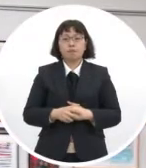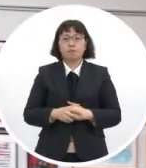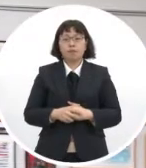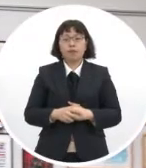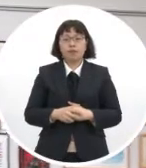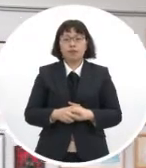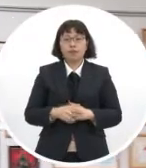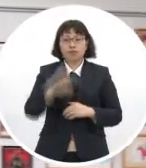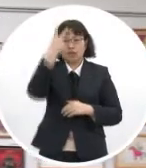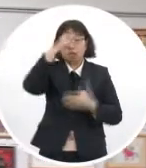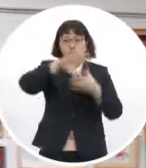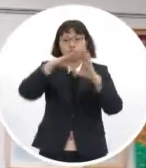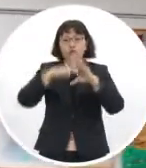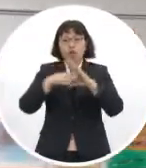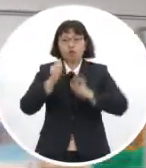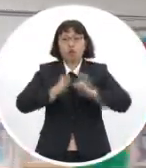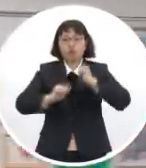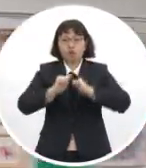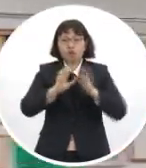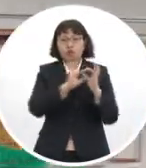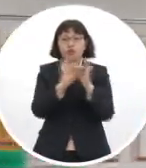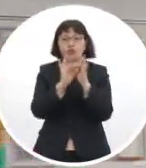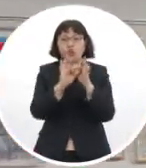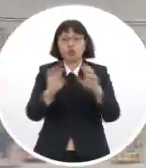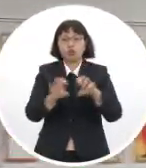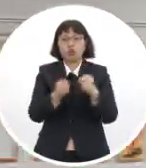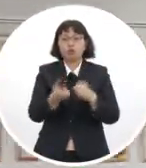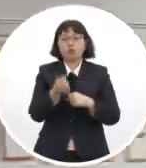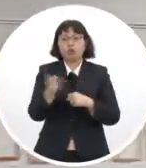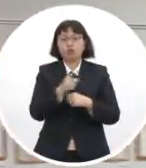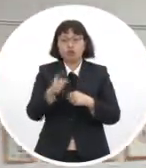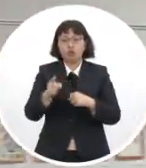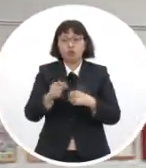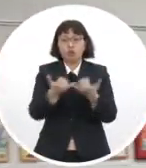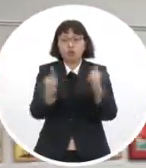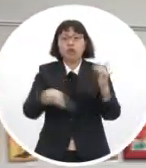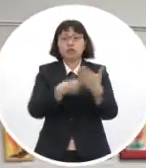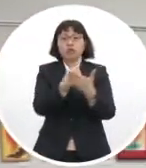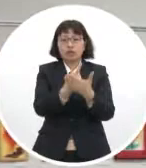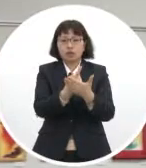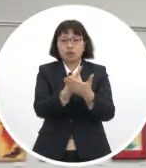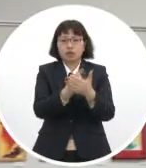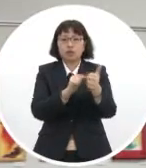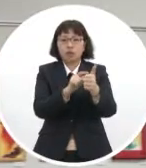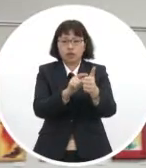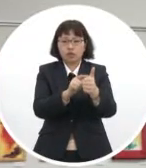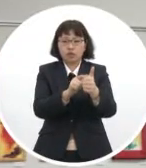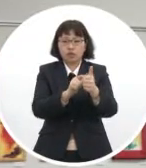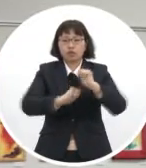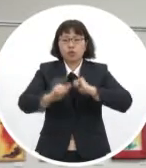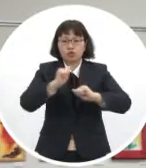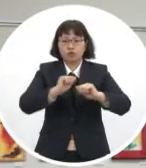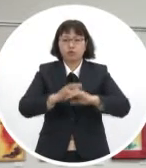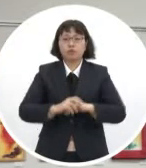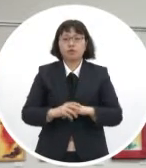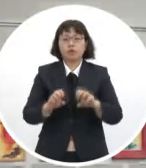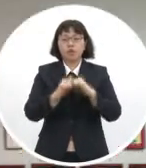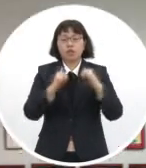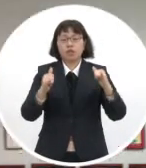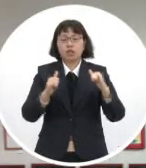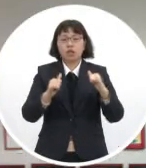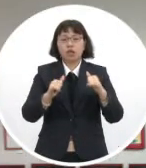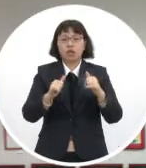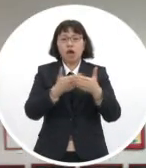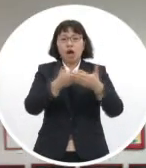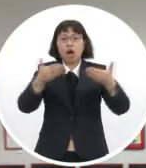芸術文化活動を通じて障害のある方の社会参加を促す取り組みも。障害者アート